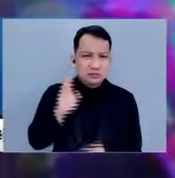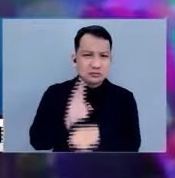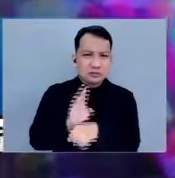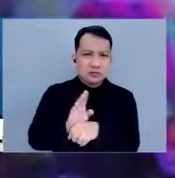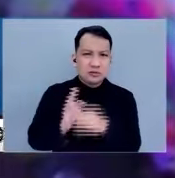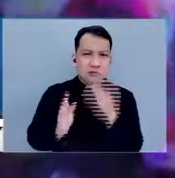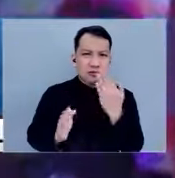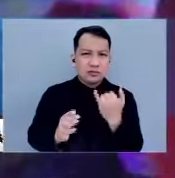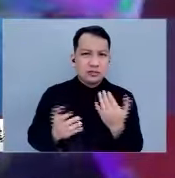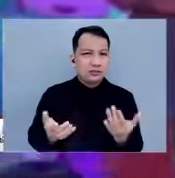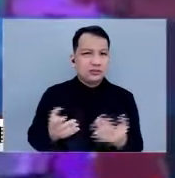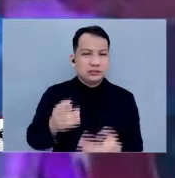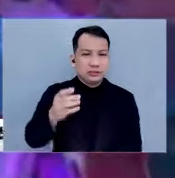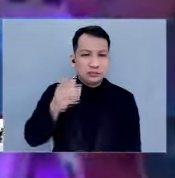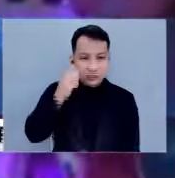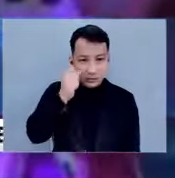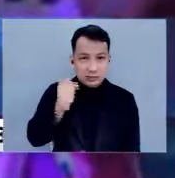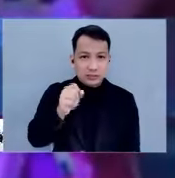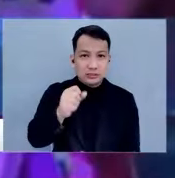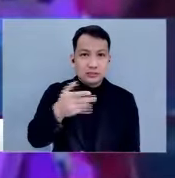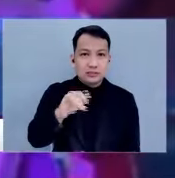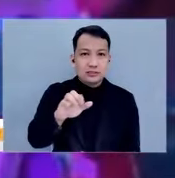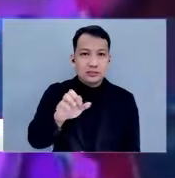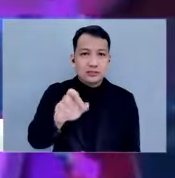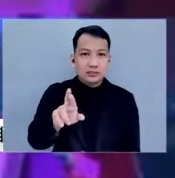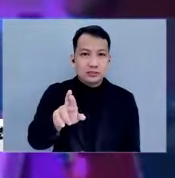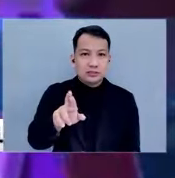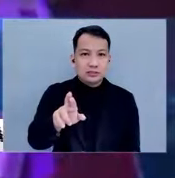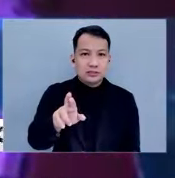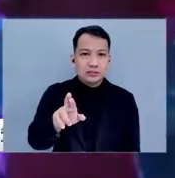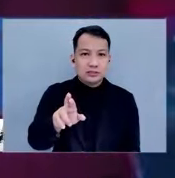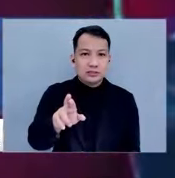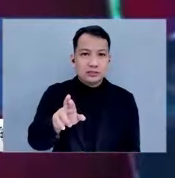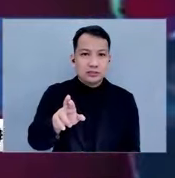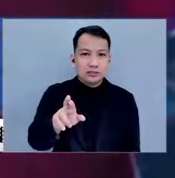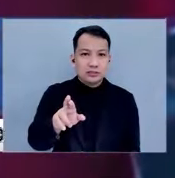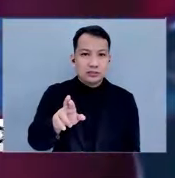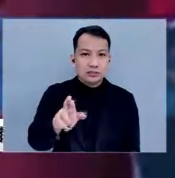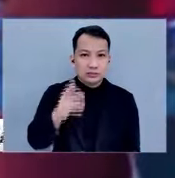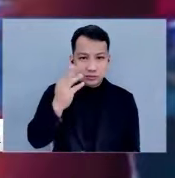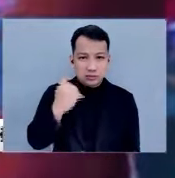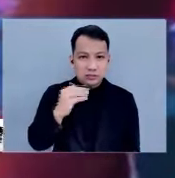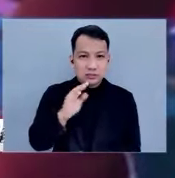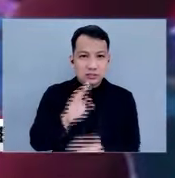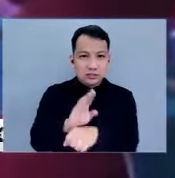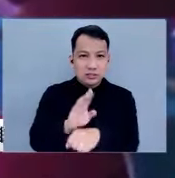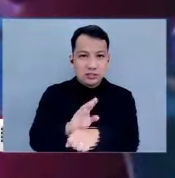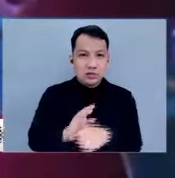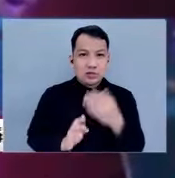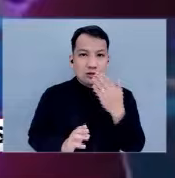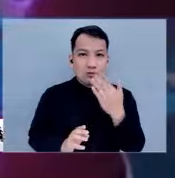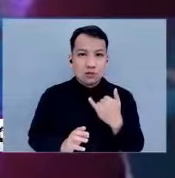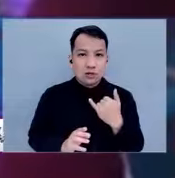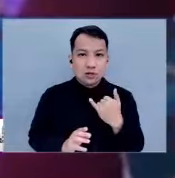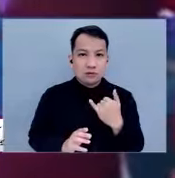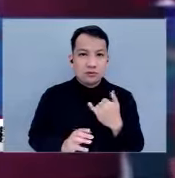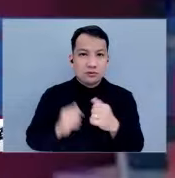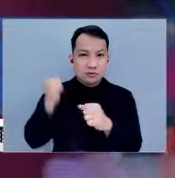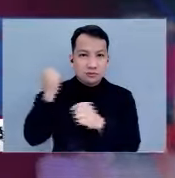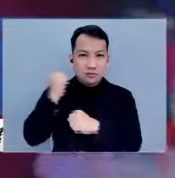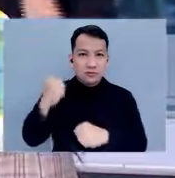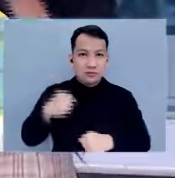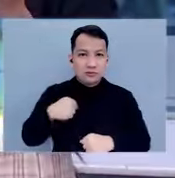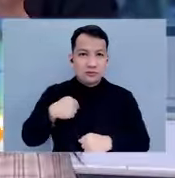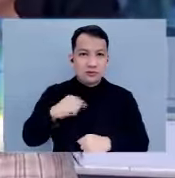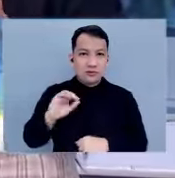shira bale naisipan po siya na talagang maging neg po dahil po sa pangarap po ng pinaka owner